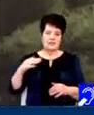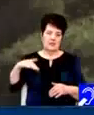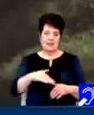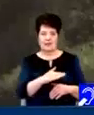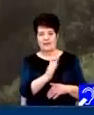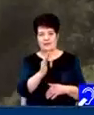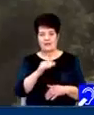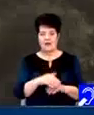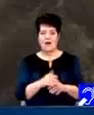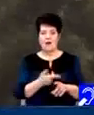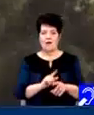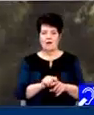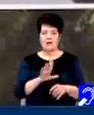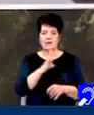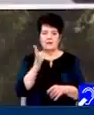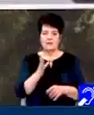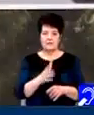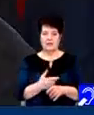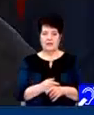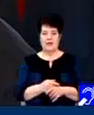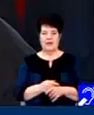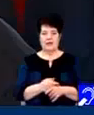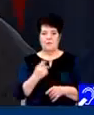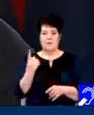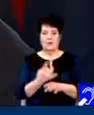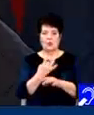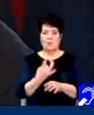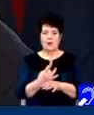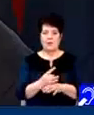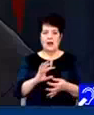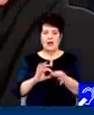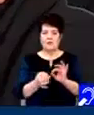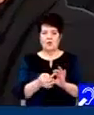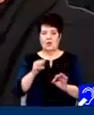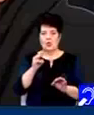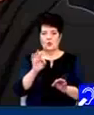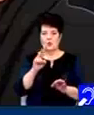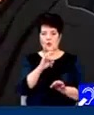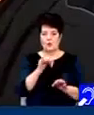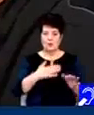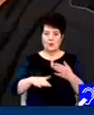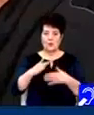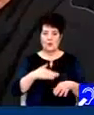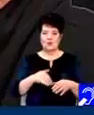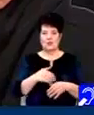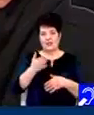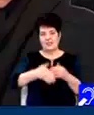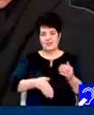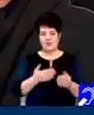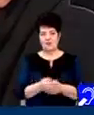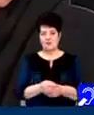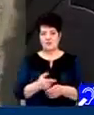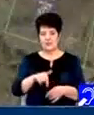Din 2020 sportul ăsta devine olimpic pentru prima dată la Olimpiada de la Tokyo. Noi suntem bucuroși că în sfârșit